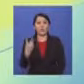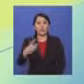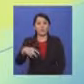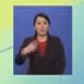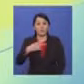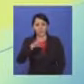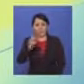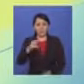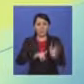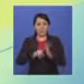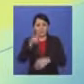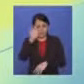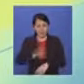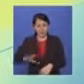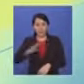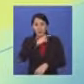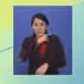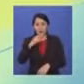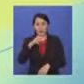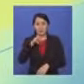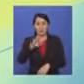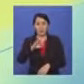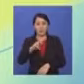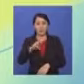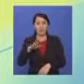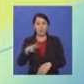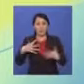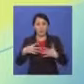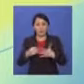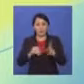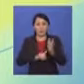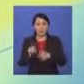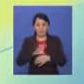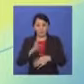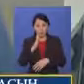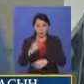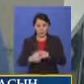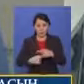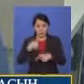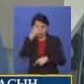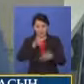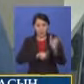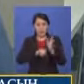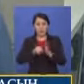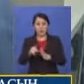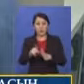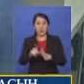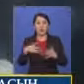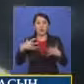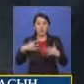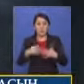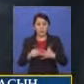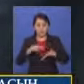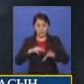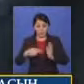22 желтоқсаннан бастап елімізде ресейлік Спутник В вакцинасын өндіру қолға алынады. Келесі жылдың басынан тұрғындарды ерікті түрде